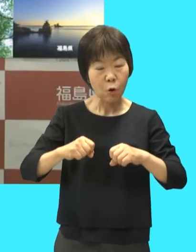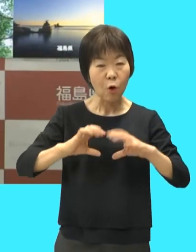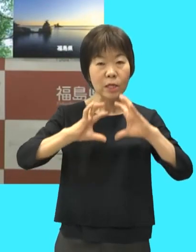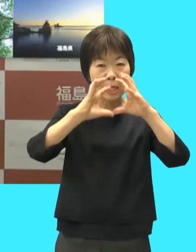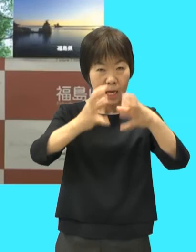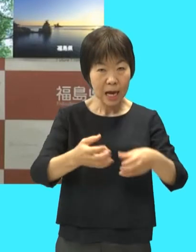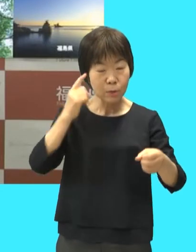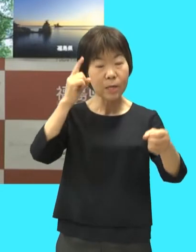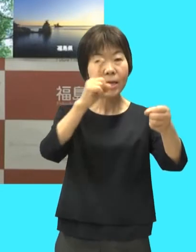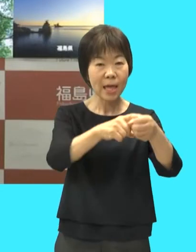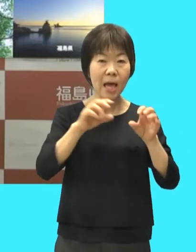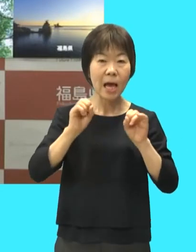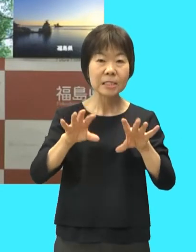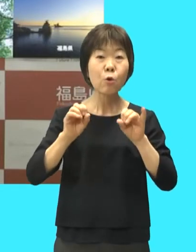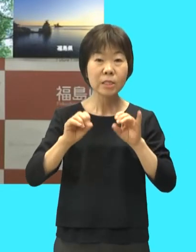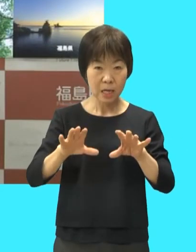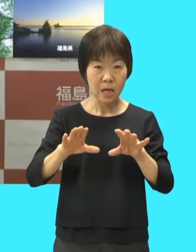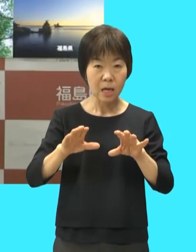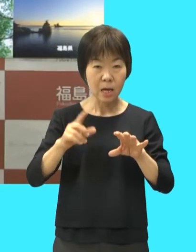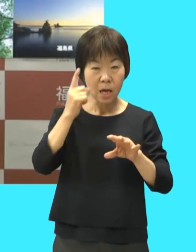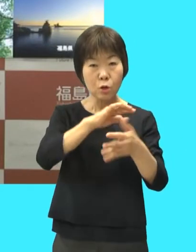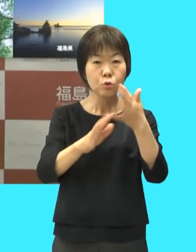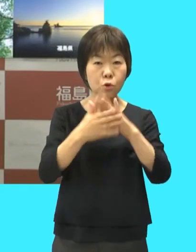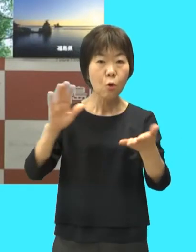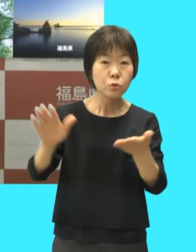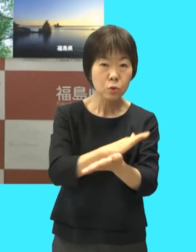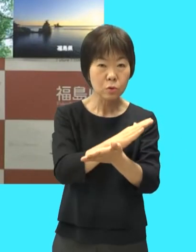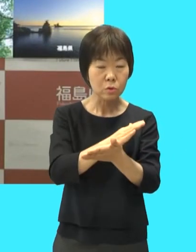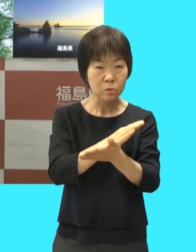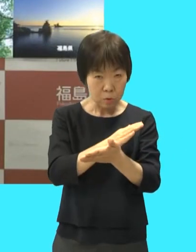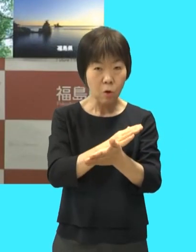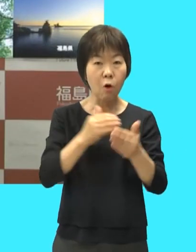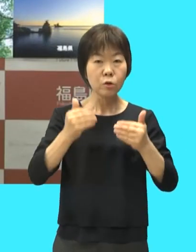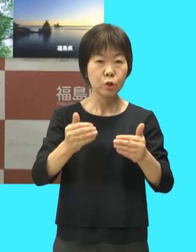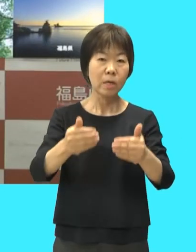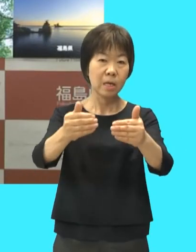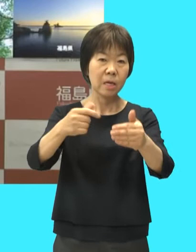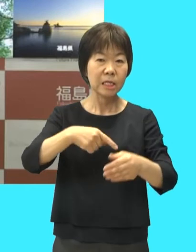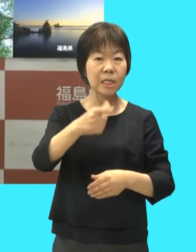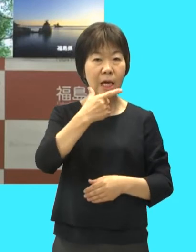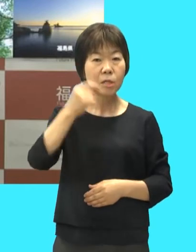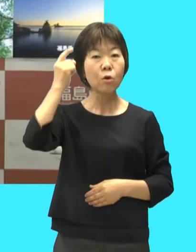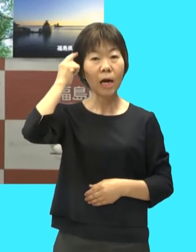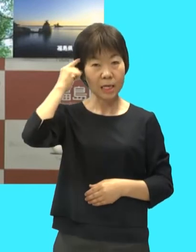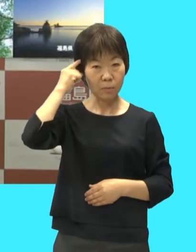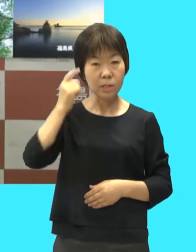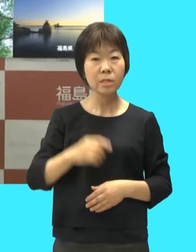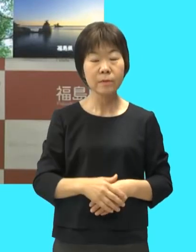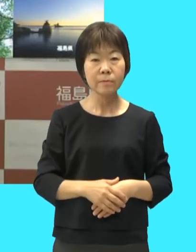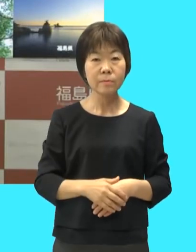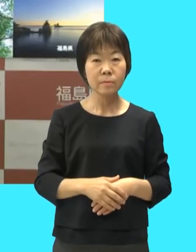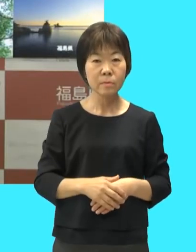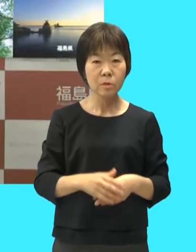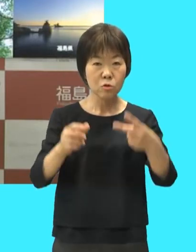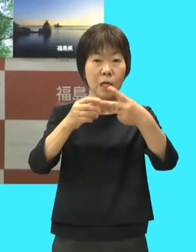界に向けて発信をして風評払拭、風化防止を進めていきたいと考えています。